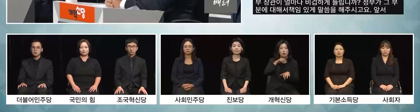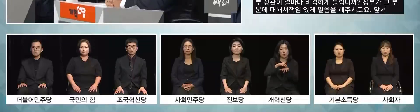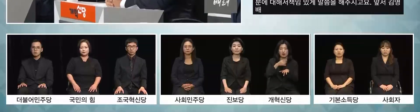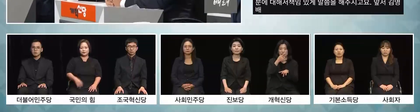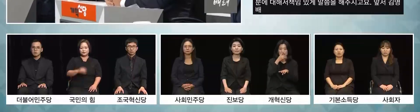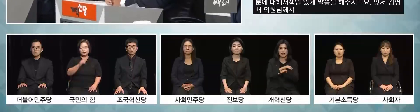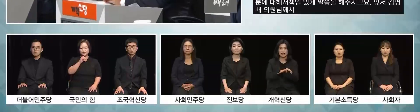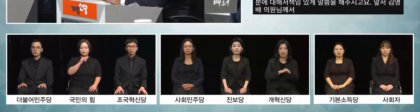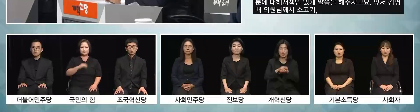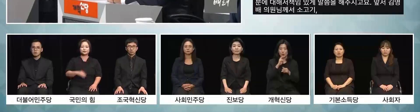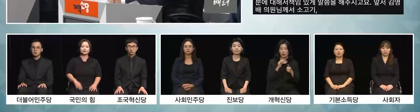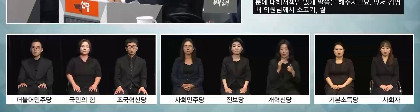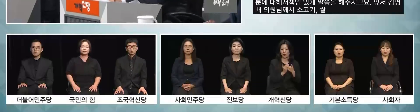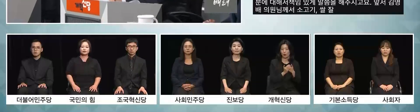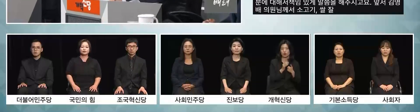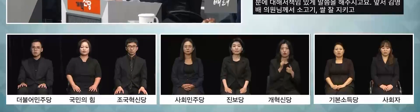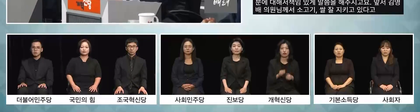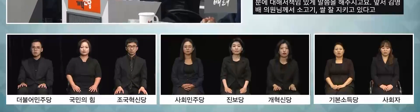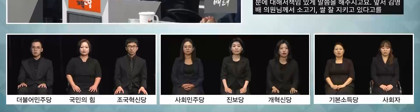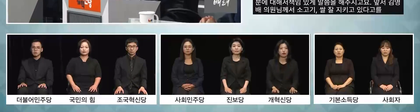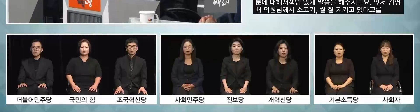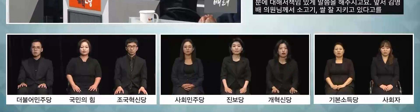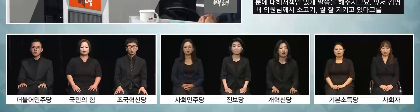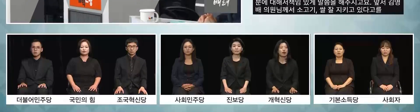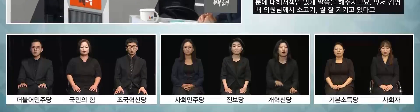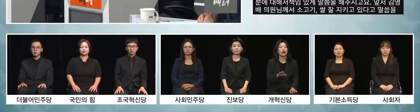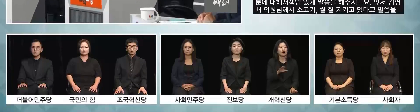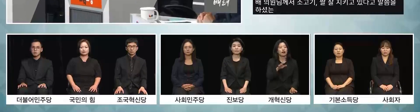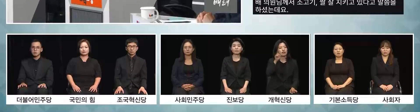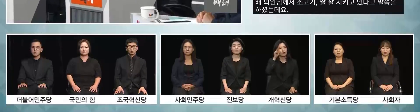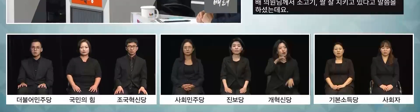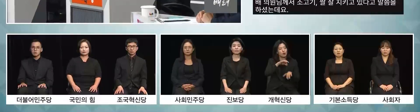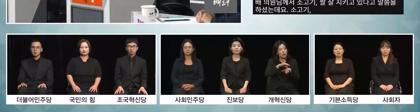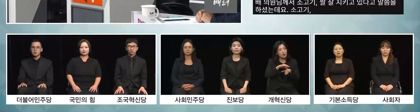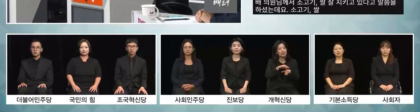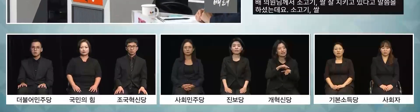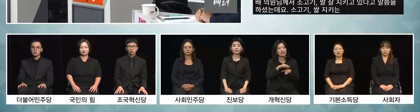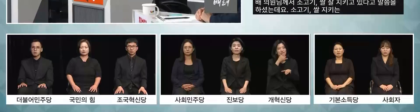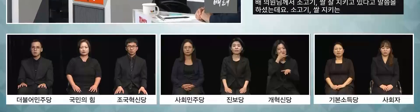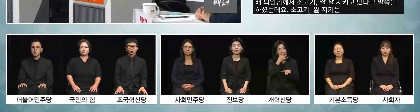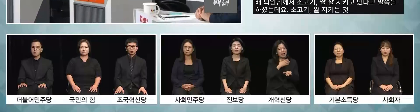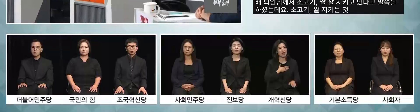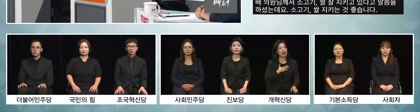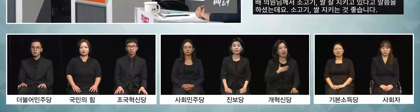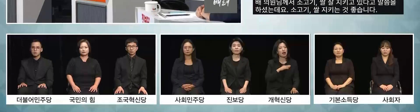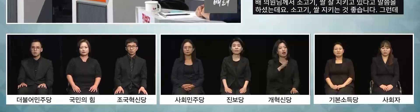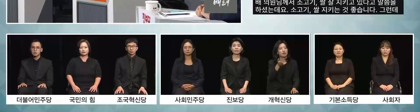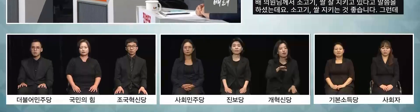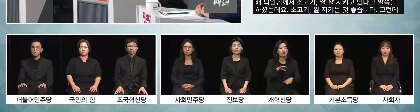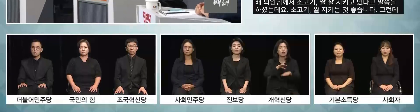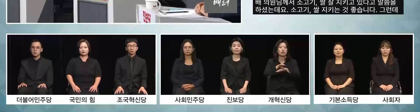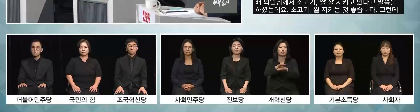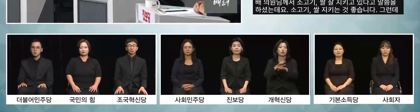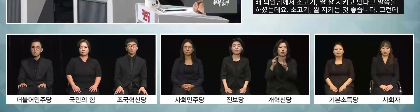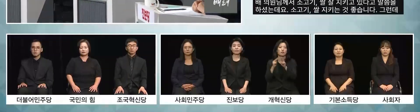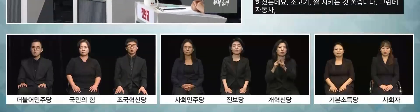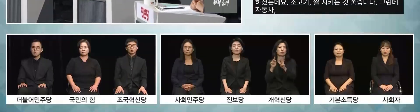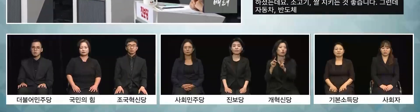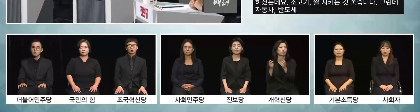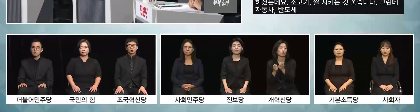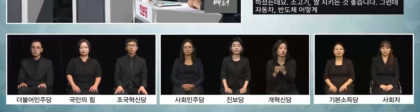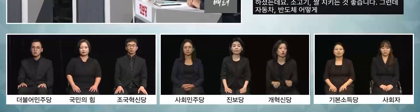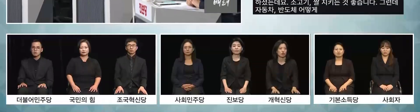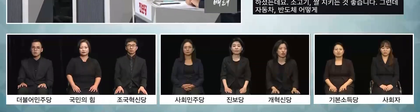말씀을 주셨는데요. 소고기 쌀 지키는 거 좋습니다. 예, 근데 자동차 반도체는 어떻게 하실 겁니까? 예, 축산농가 우리나라 다